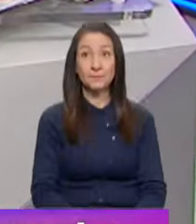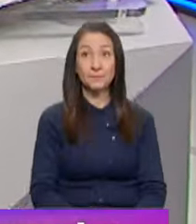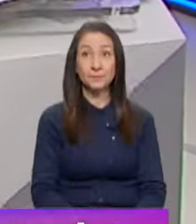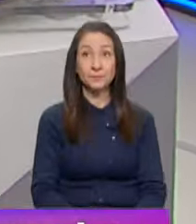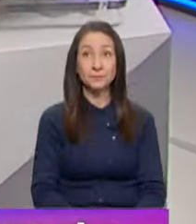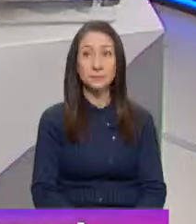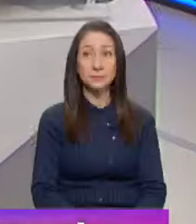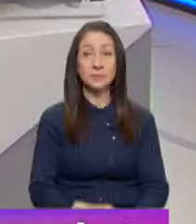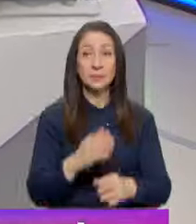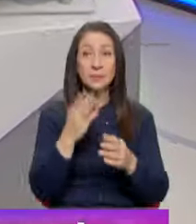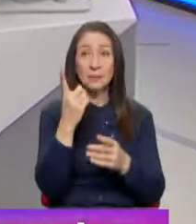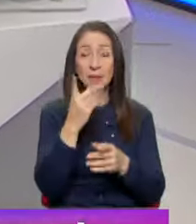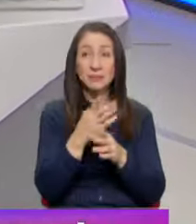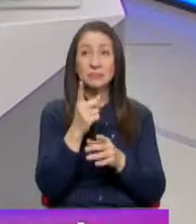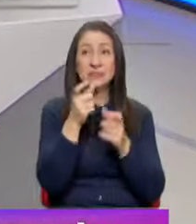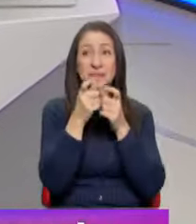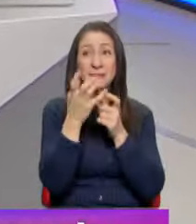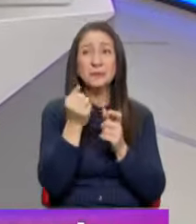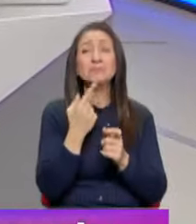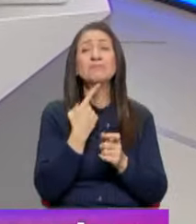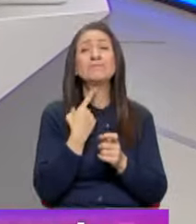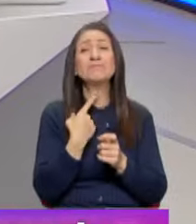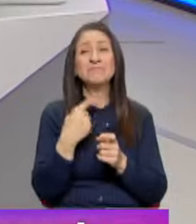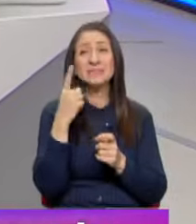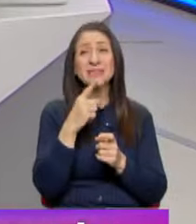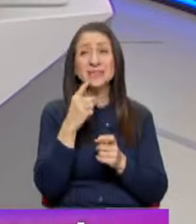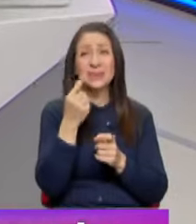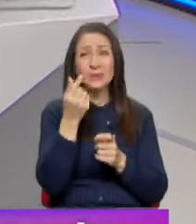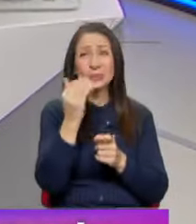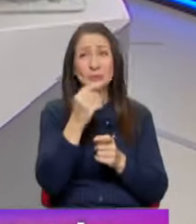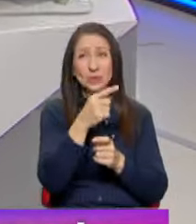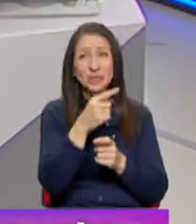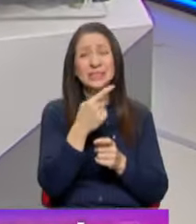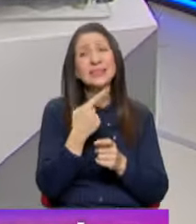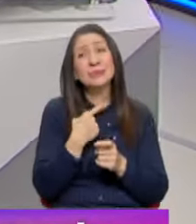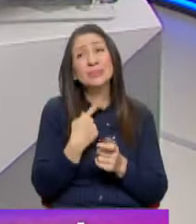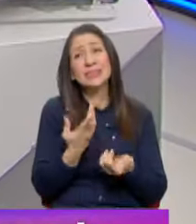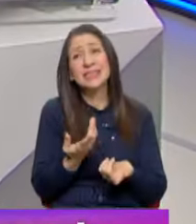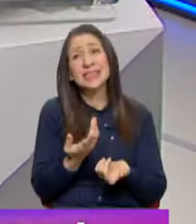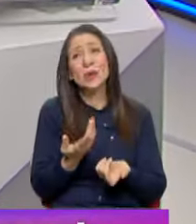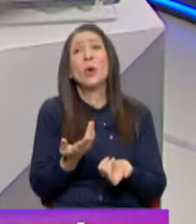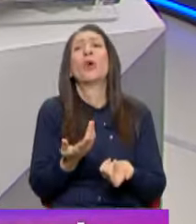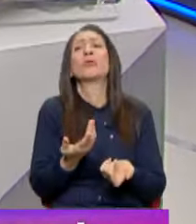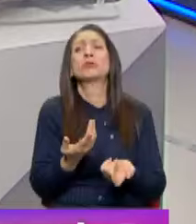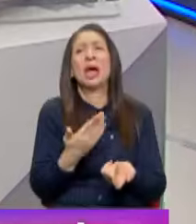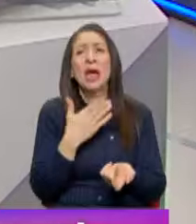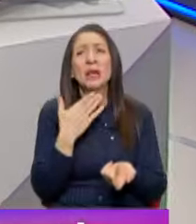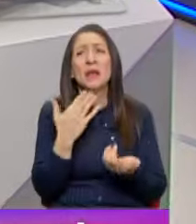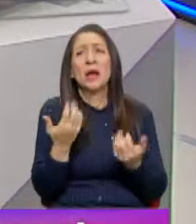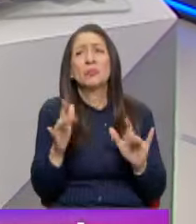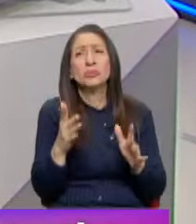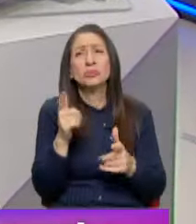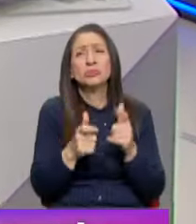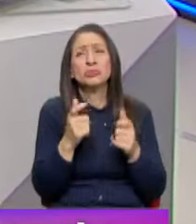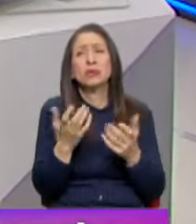bakalım aldım bir tane de simit aldım kendime burada biraz ucuz da canım istedi hani Yoksa et görmüyor